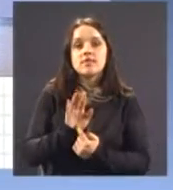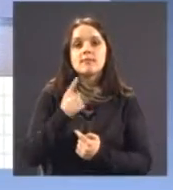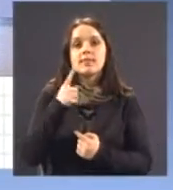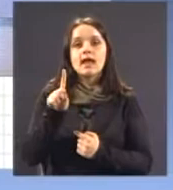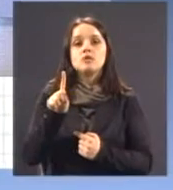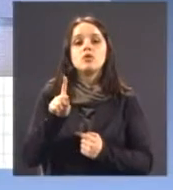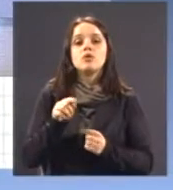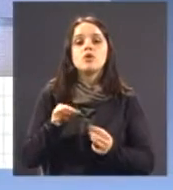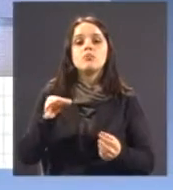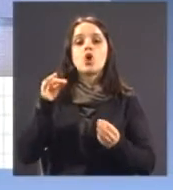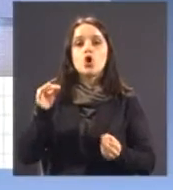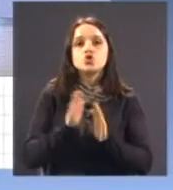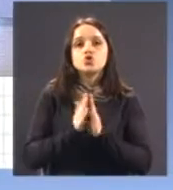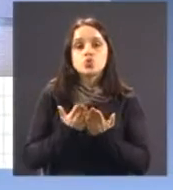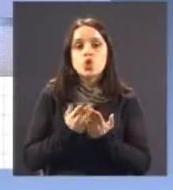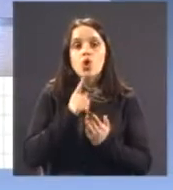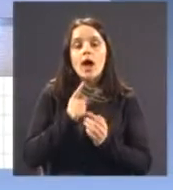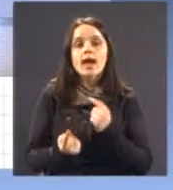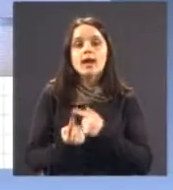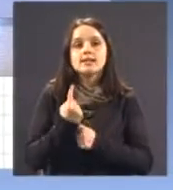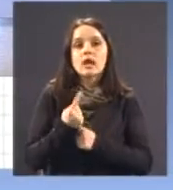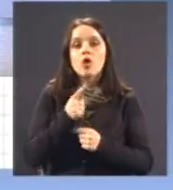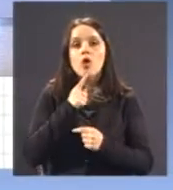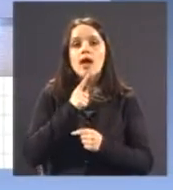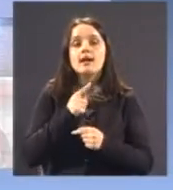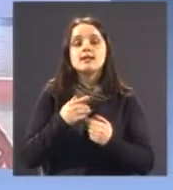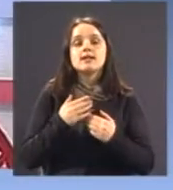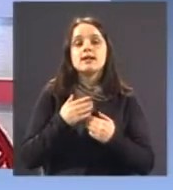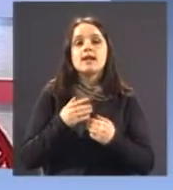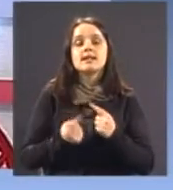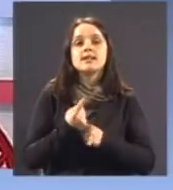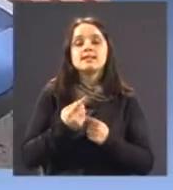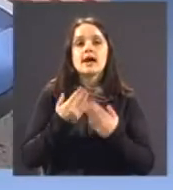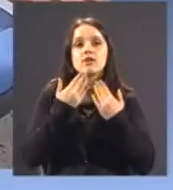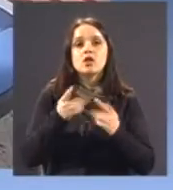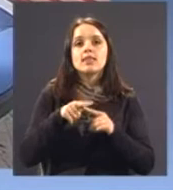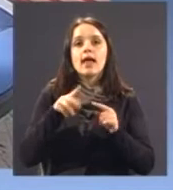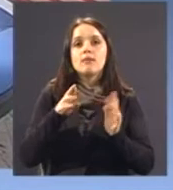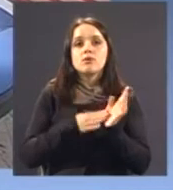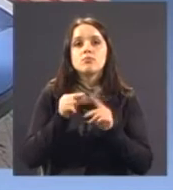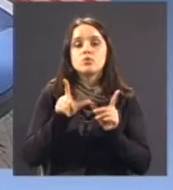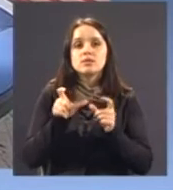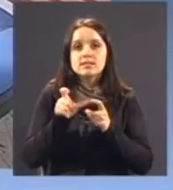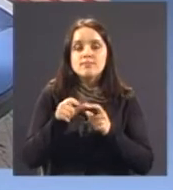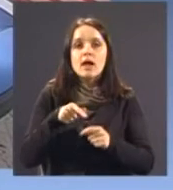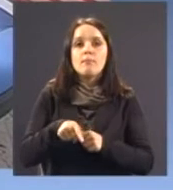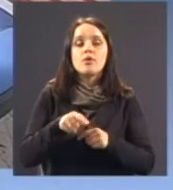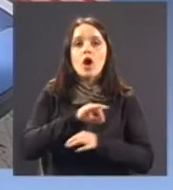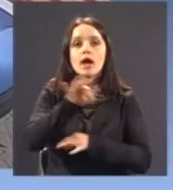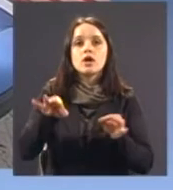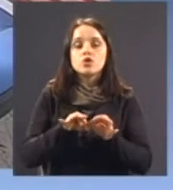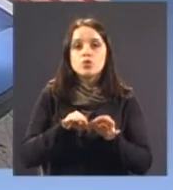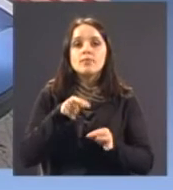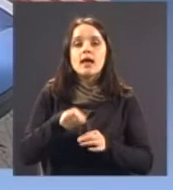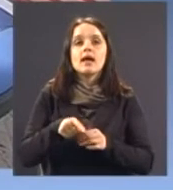jednu brošuru koja je nastala zahvaljujući Tempus projektu pod nazivom Jednake mogućnosti za studente s posebnim